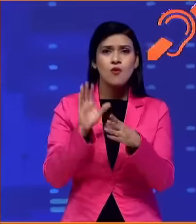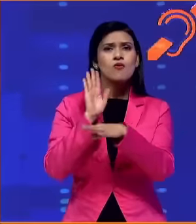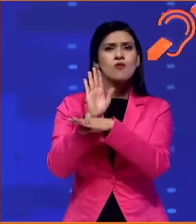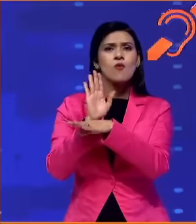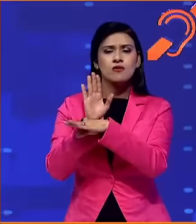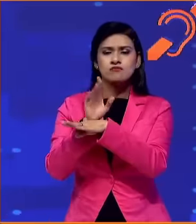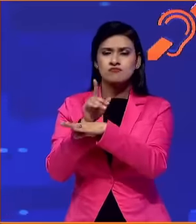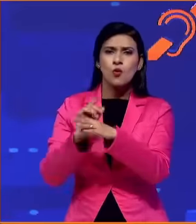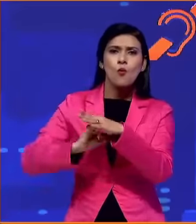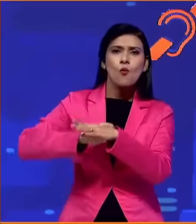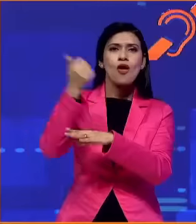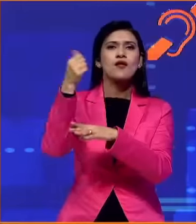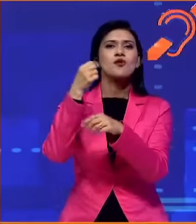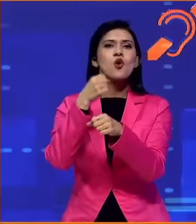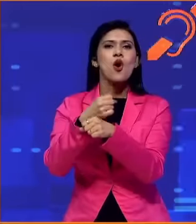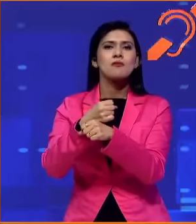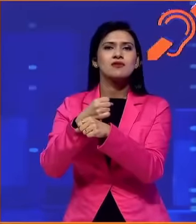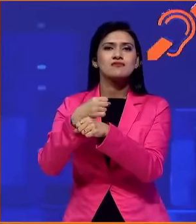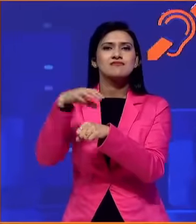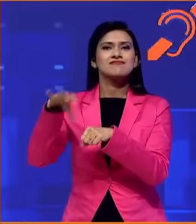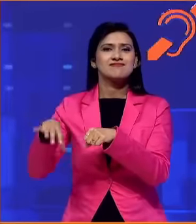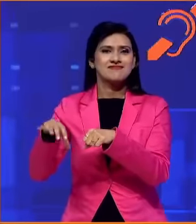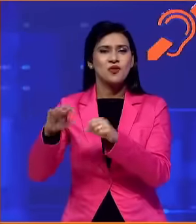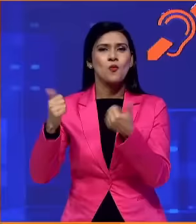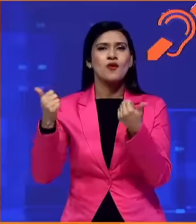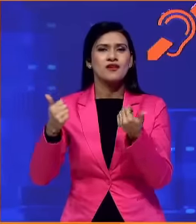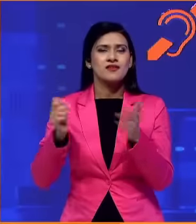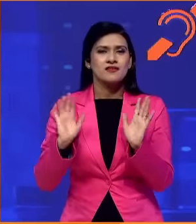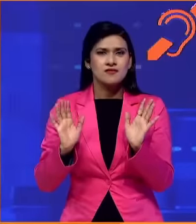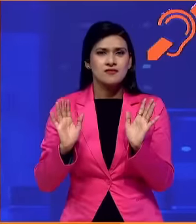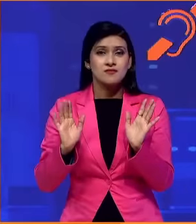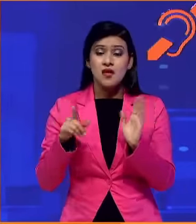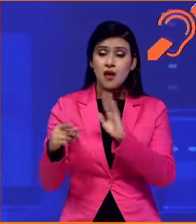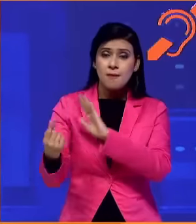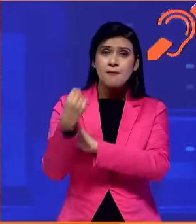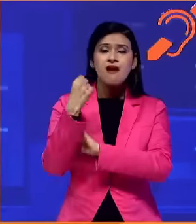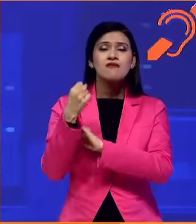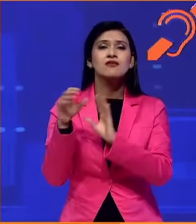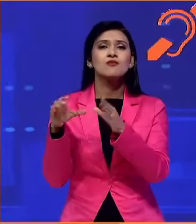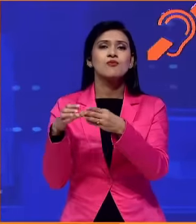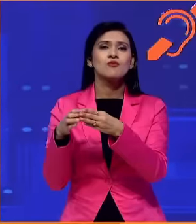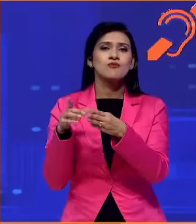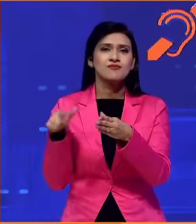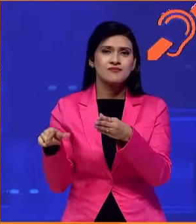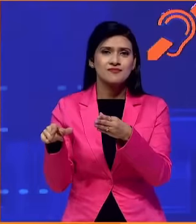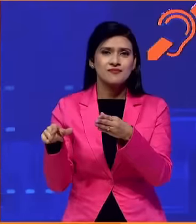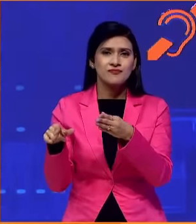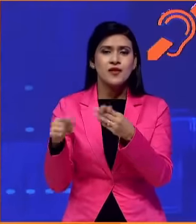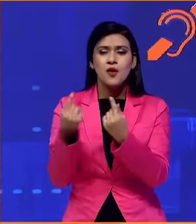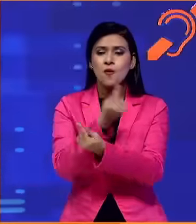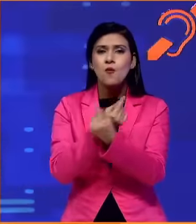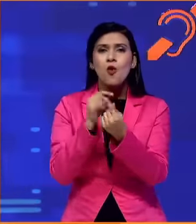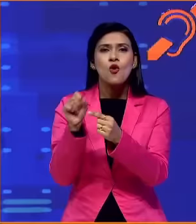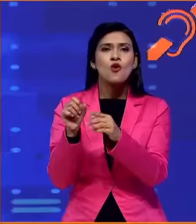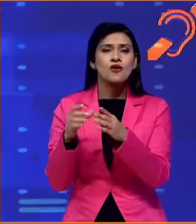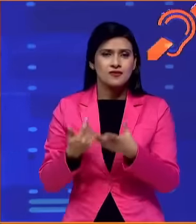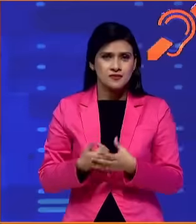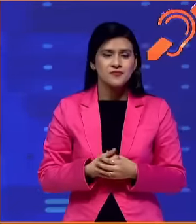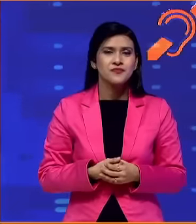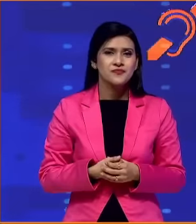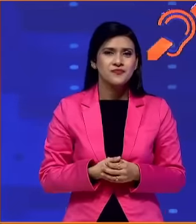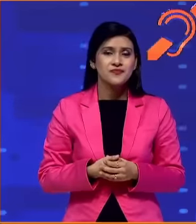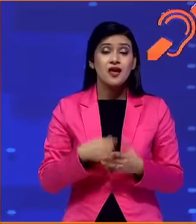हैं।सरकारें पार्टियांनहींबनातीं।इसलिए,कईआरोपलगाएजातेहैं। आपभी आजकईआरोपलगारहेहैं।लेकिनजनताही तयकरेगीकियेआरोपसहीहैं या